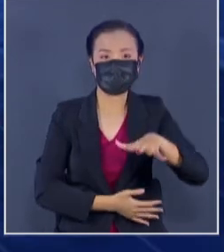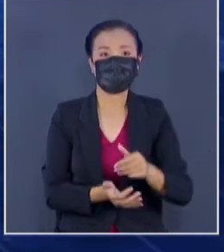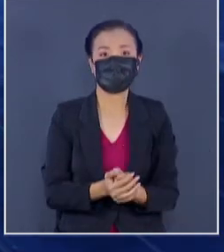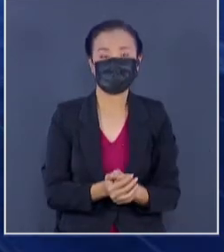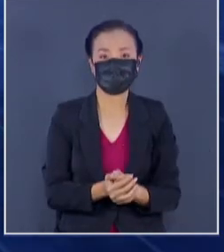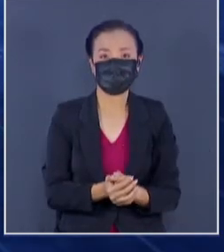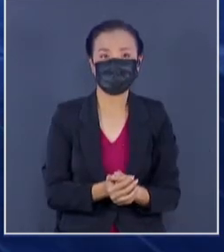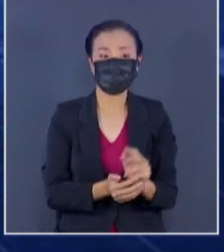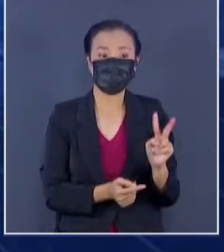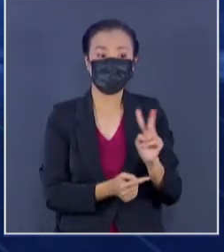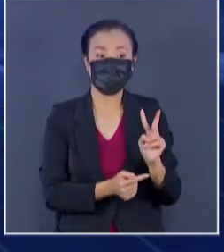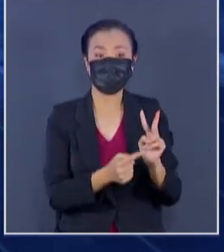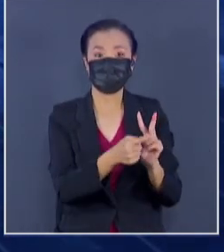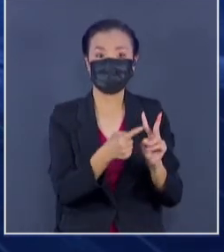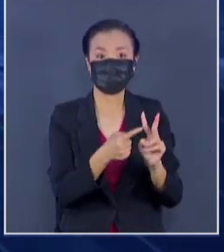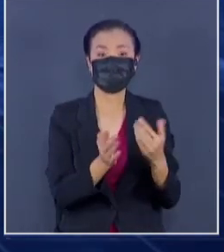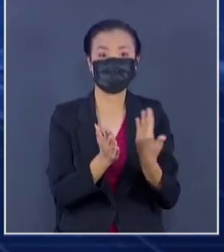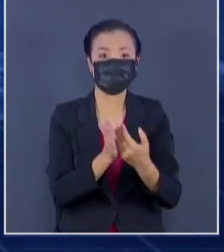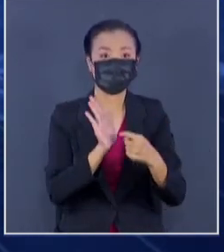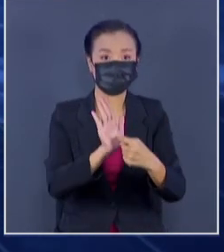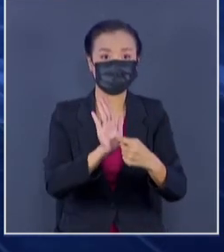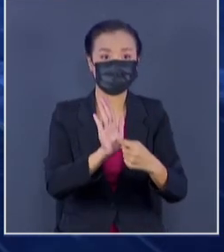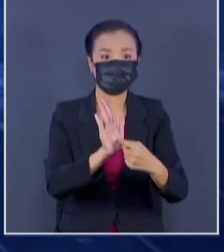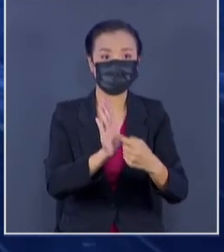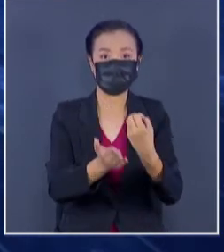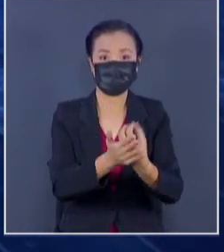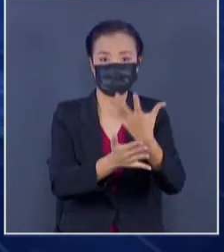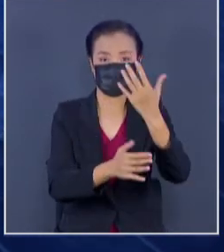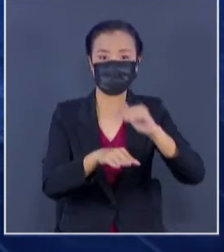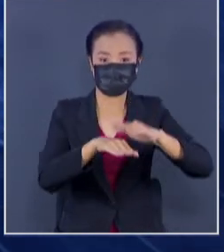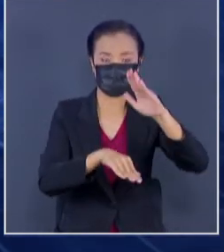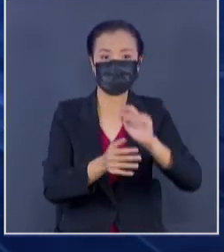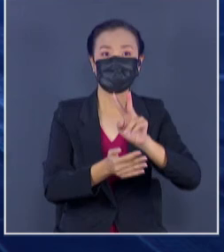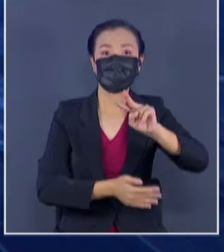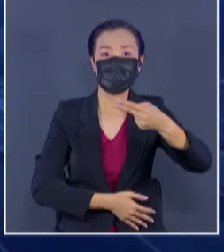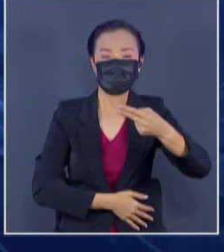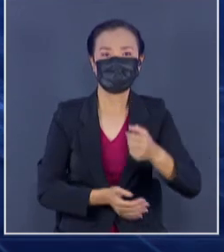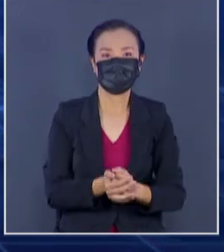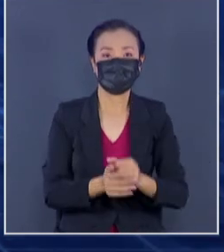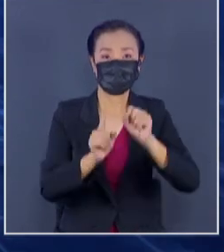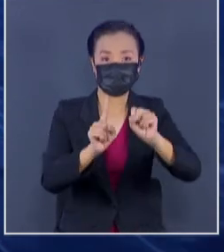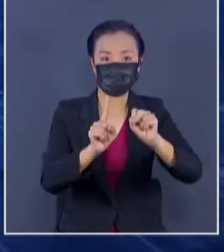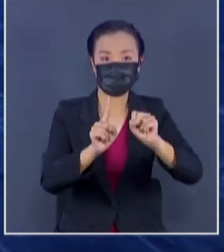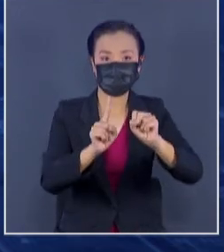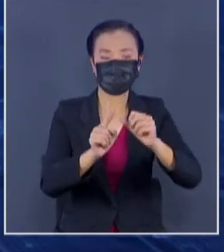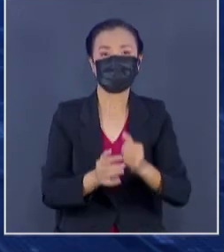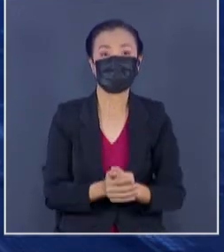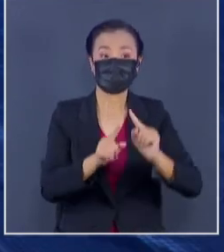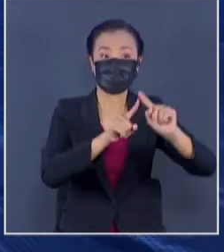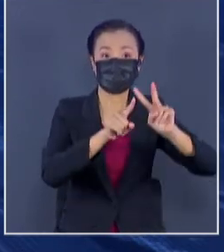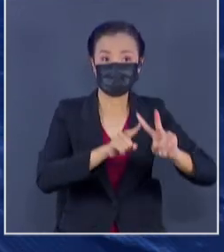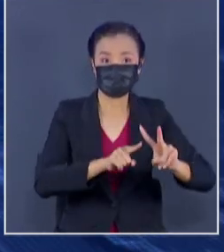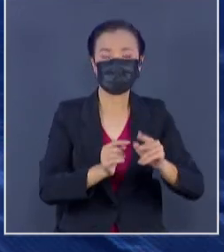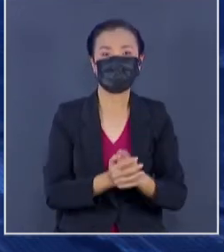ส่วนอีก2รายนะครับเสนอราคาสูงกว่าราคากลาง 20,000 บาทและ 100,000 บาทตามลำดับ